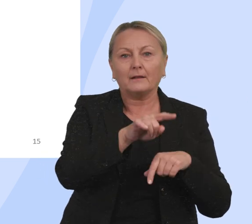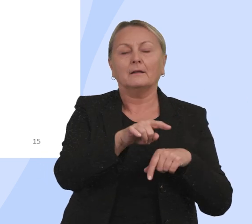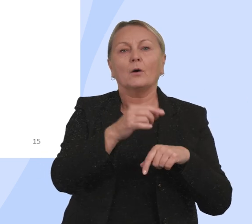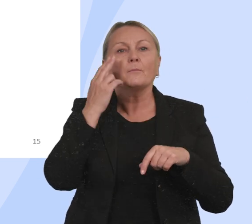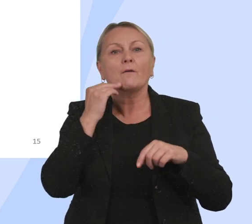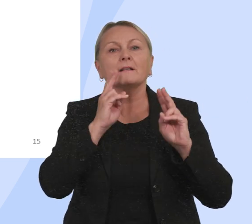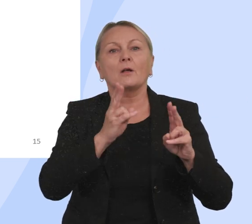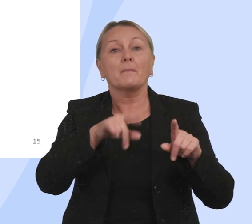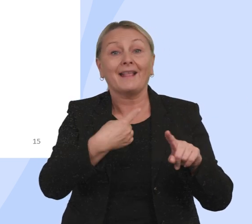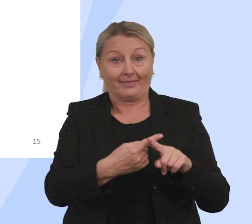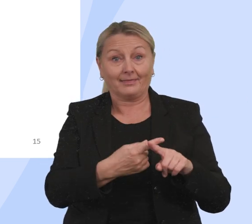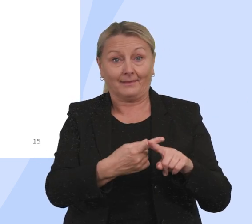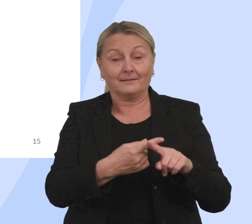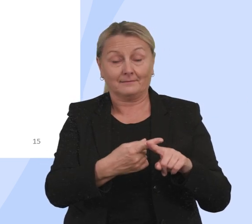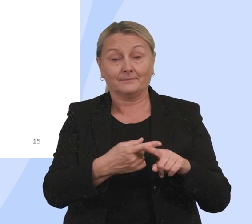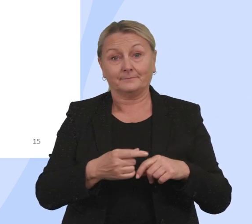det samme igen.